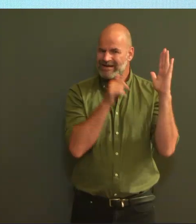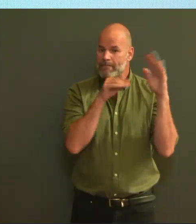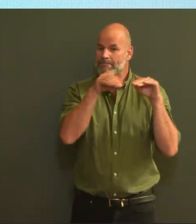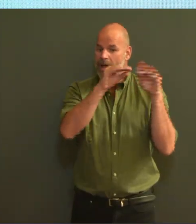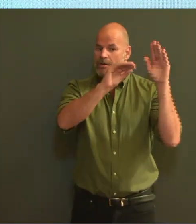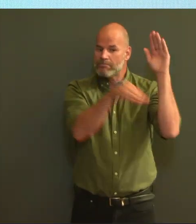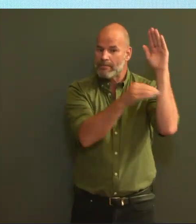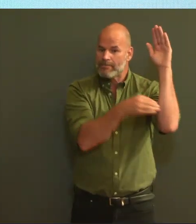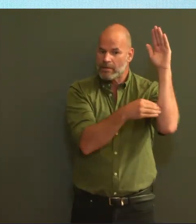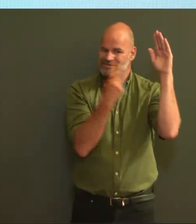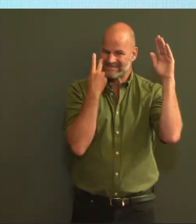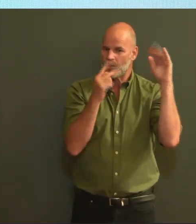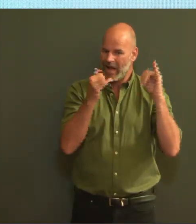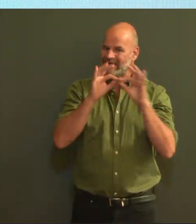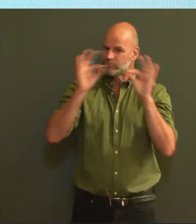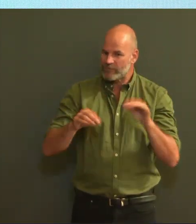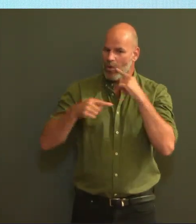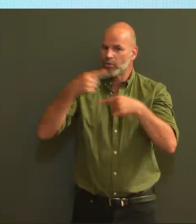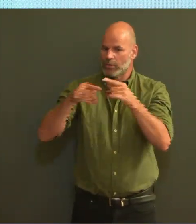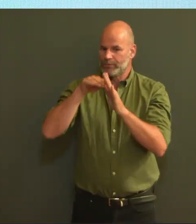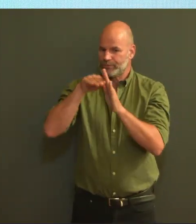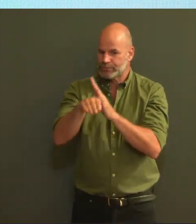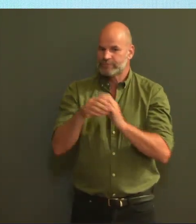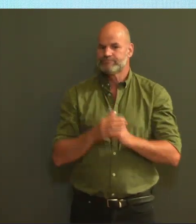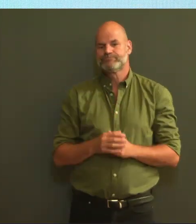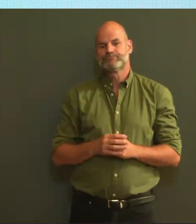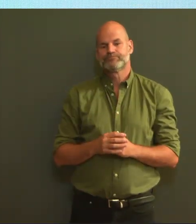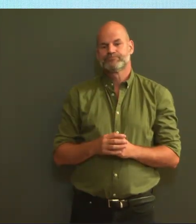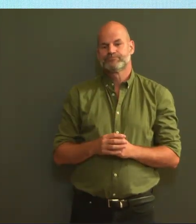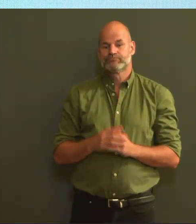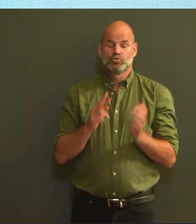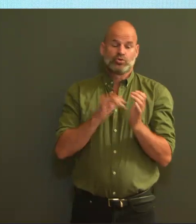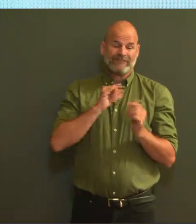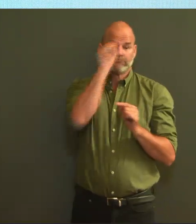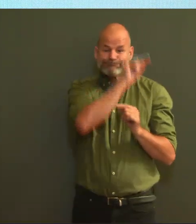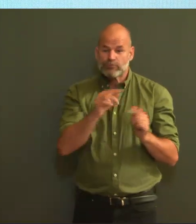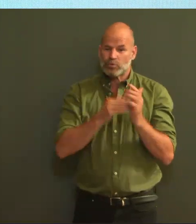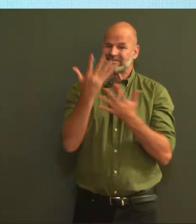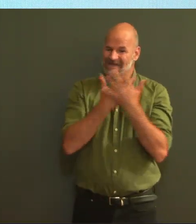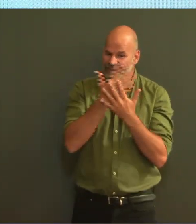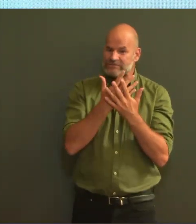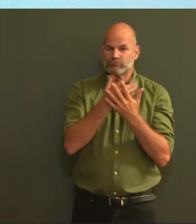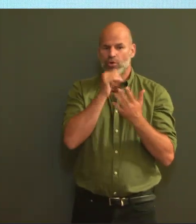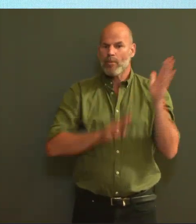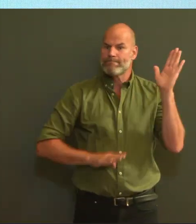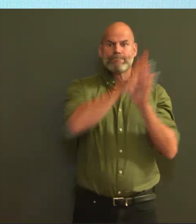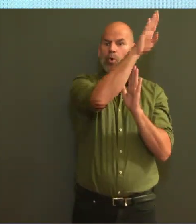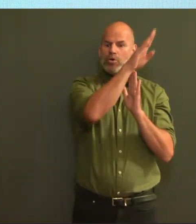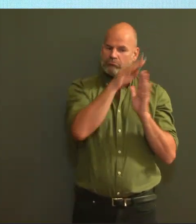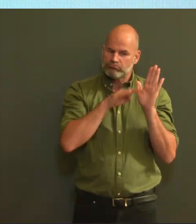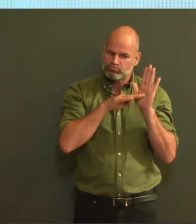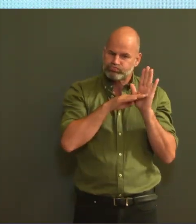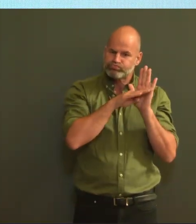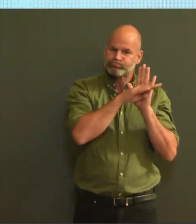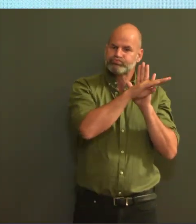land zien we dat de cijfers nog altijd stijgen, maar ze stijgen wel meestal minder sterk. Daar is ook wel een impact. De